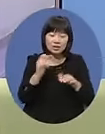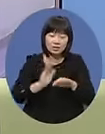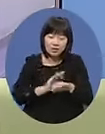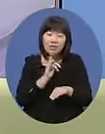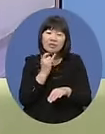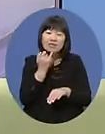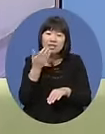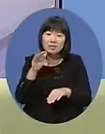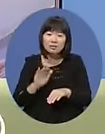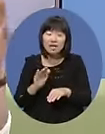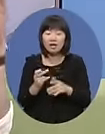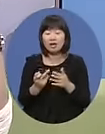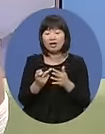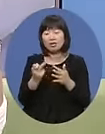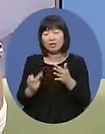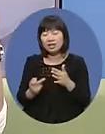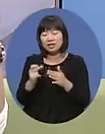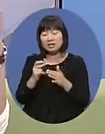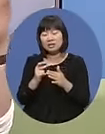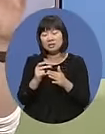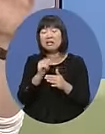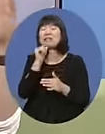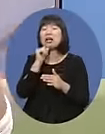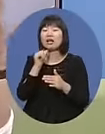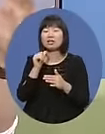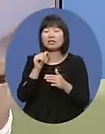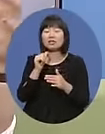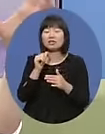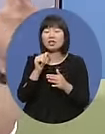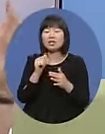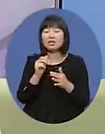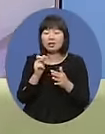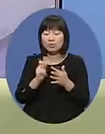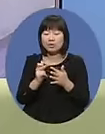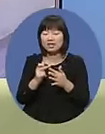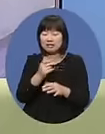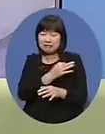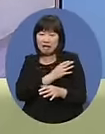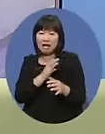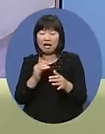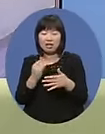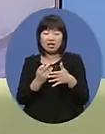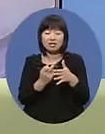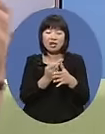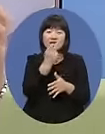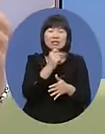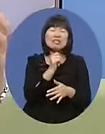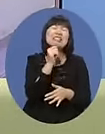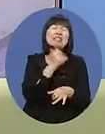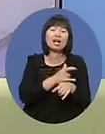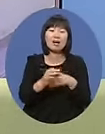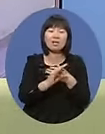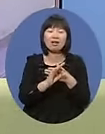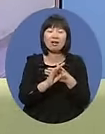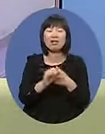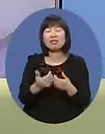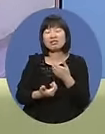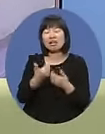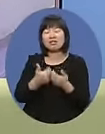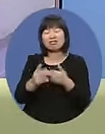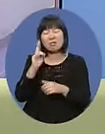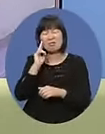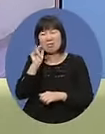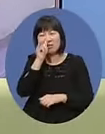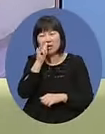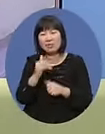근데 동생은 잘 살고 형이 조금 덜하면 그 갈등은 네. 그게 다르더라고요. 네. 그래서 요 사이는 밑에